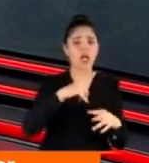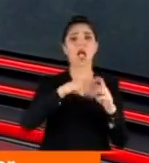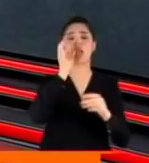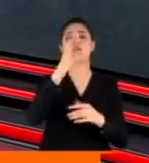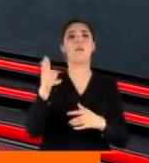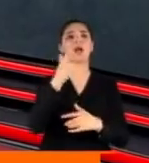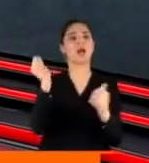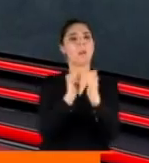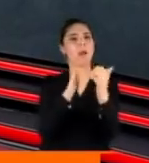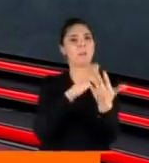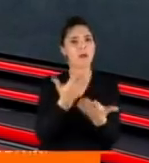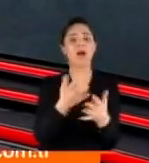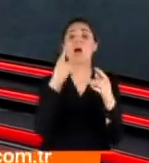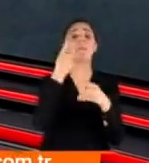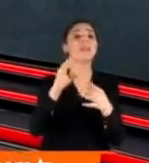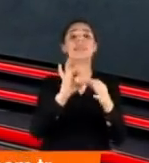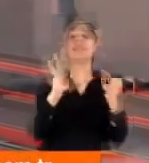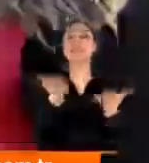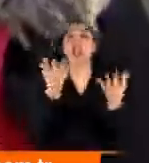kameraları da yanlarındaydı. Bakın neler oldu.